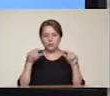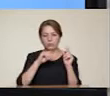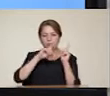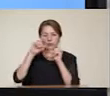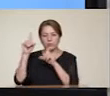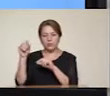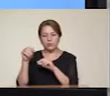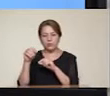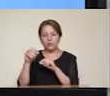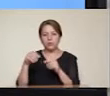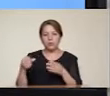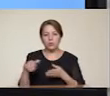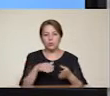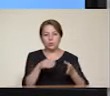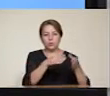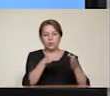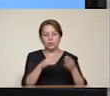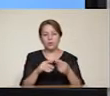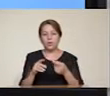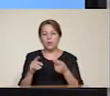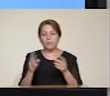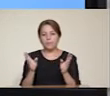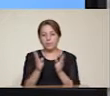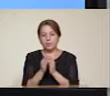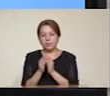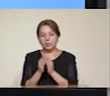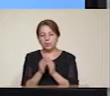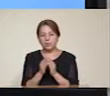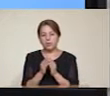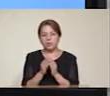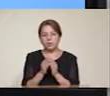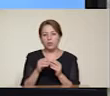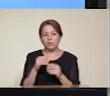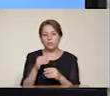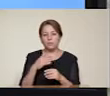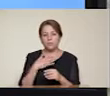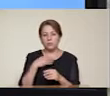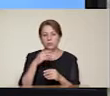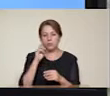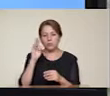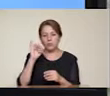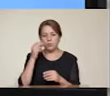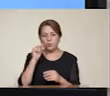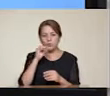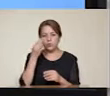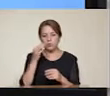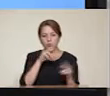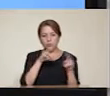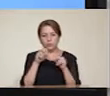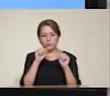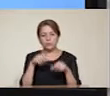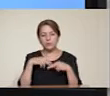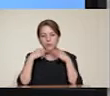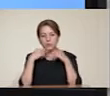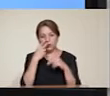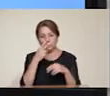maktabgacha bo'lgan masofani birlashtirganda, ya'ni to'g'ri chiziq bilan birlashtirganda biz ko'chishni kuzatar ekanmiz. E'tibor berib qaraydigan